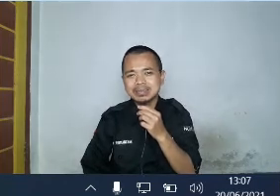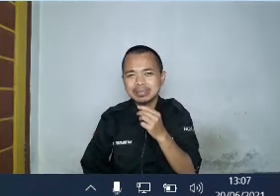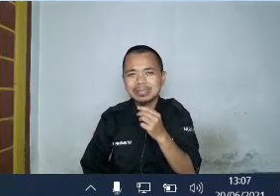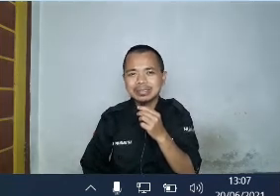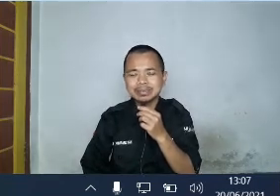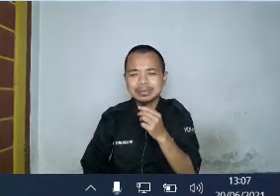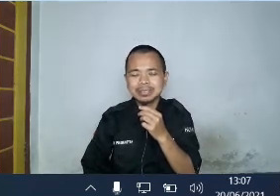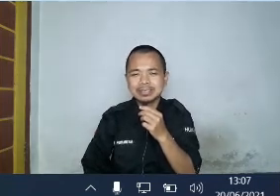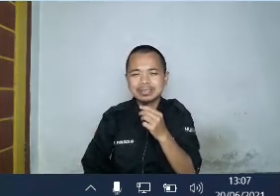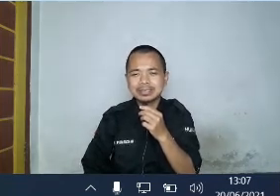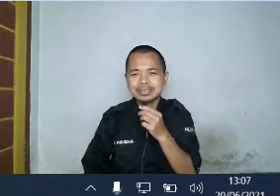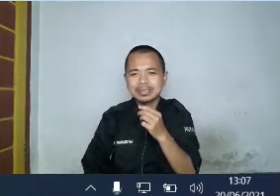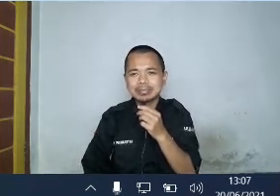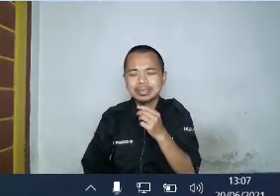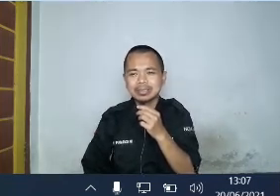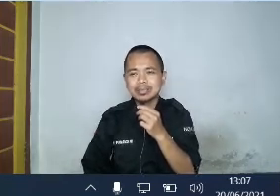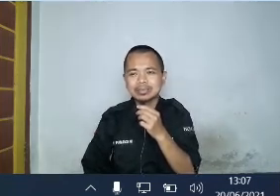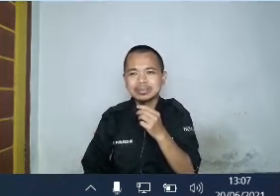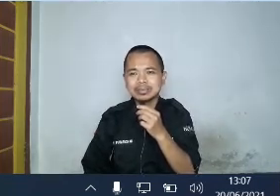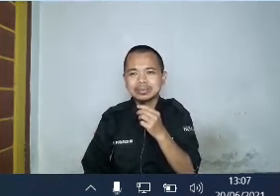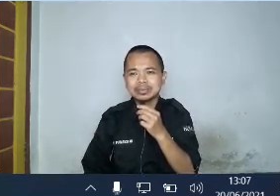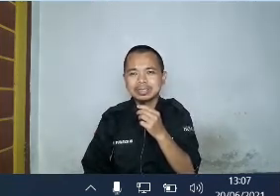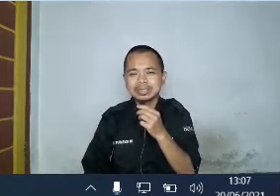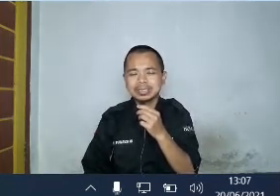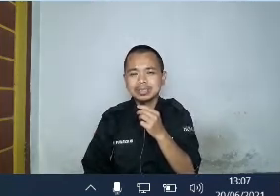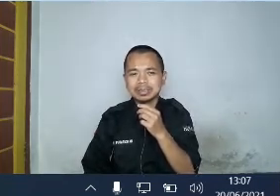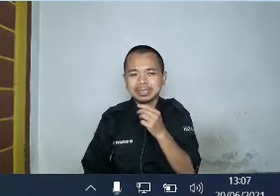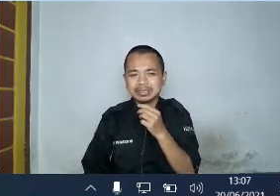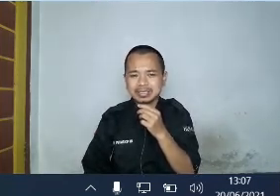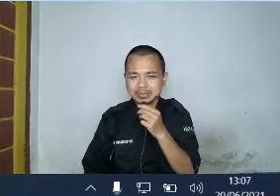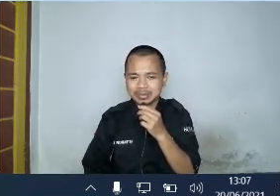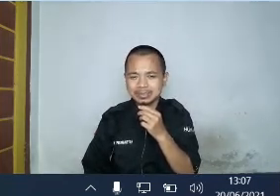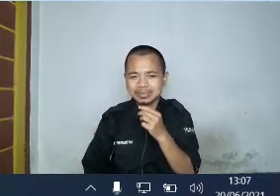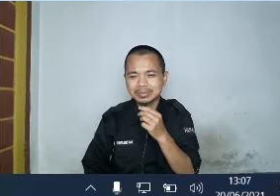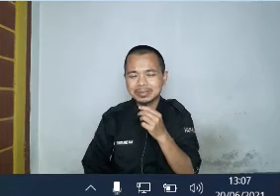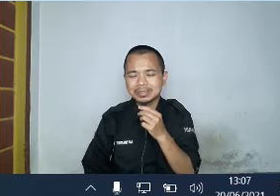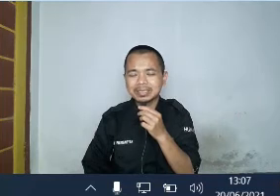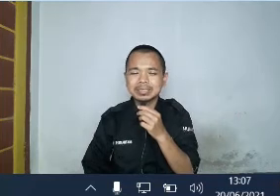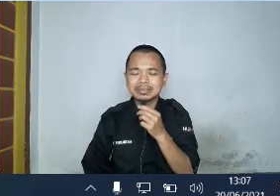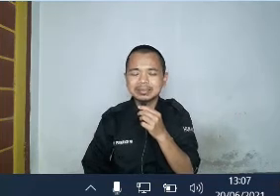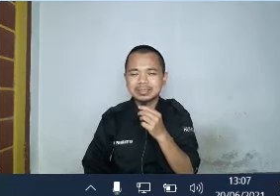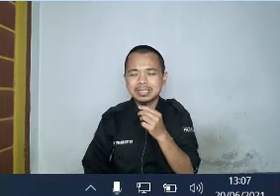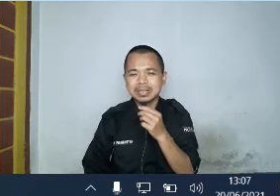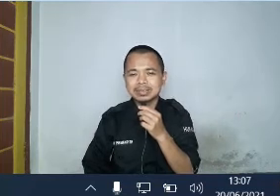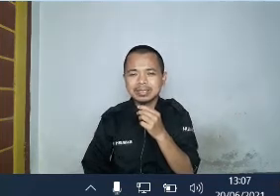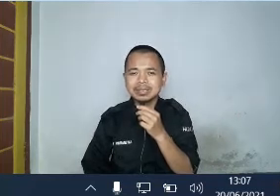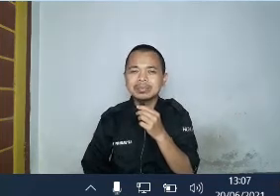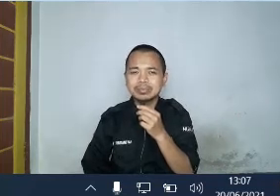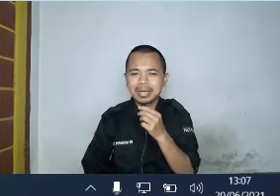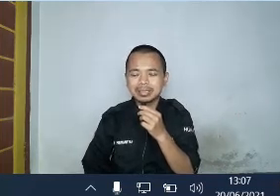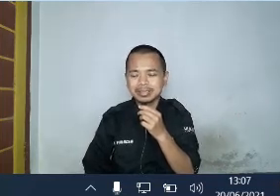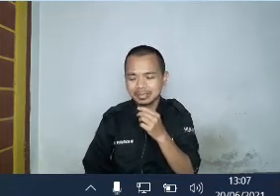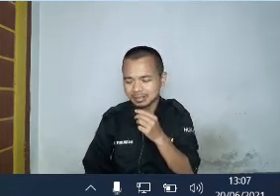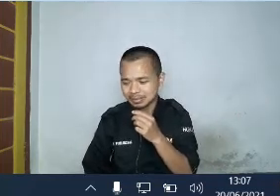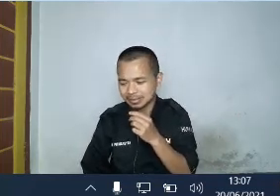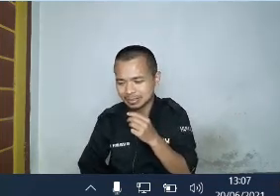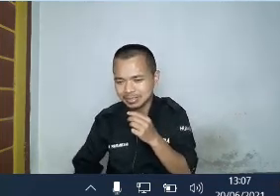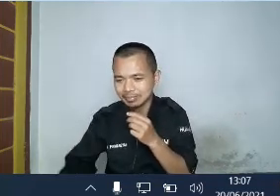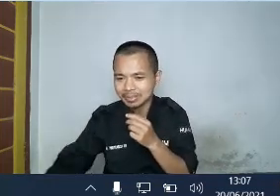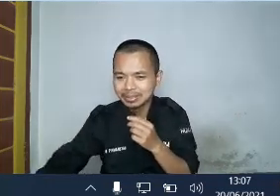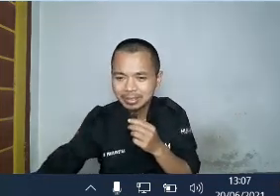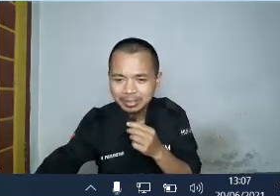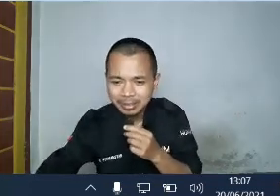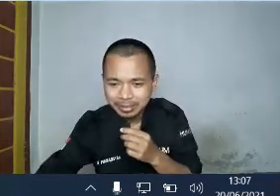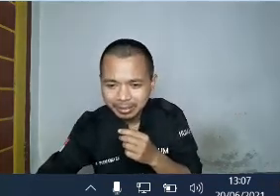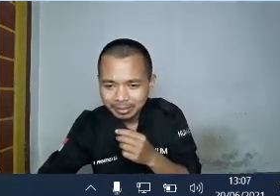jadi disimpan ya teman-teman ya disimpan untuk data-data penting tersebut gitu karena khawatirnya lupa kita ya kalau